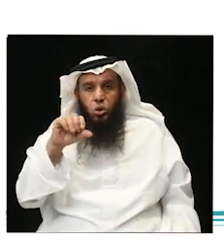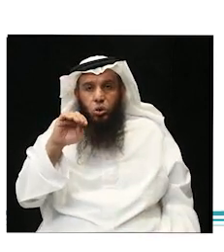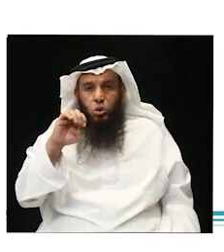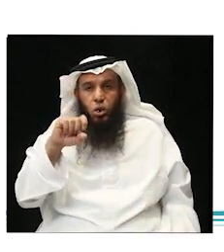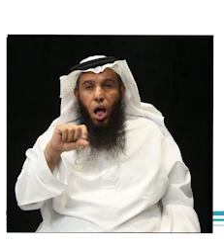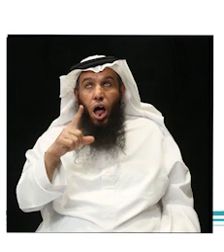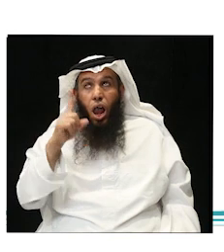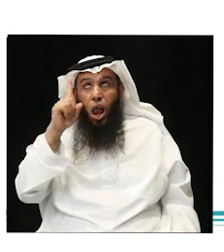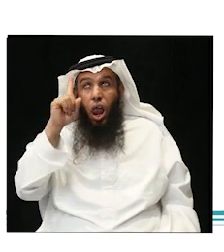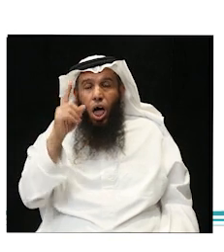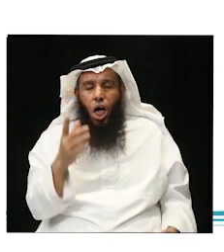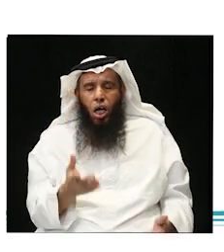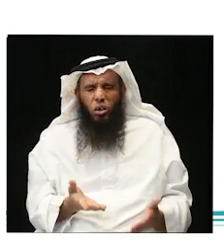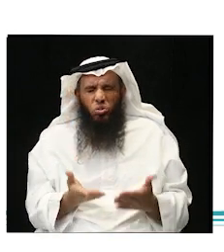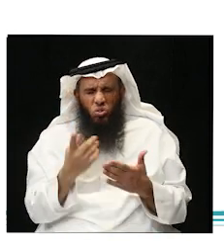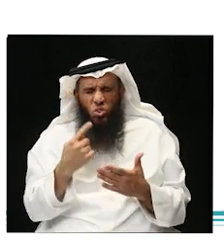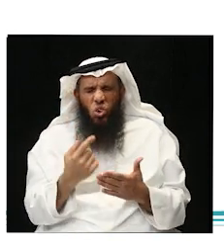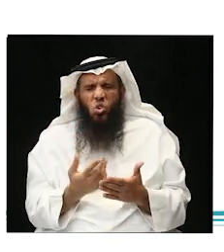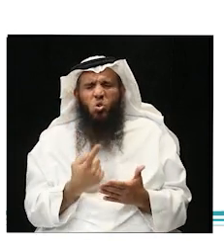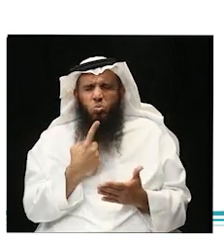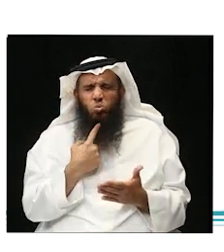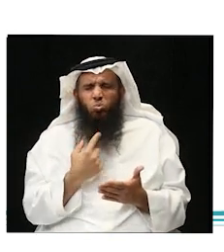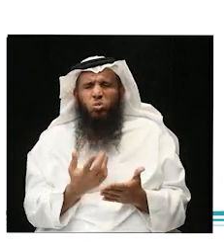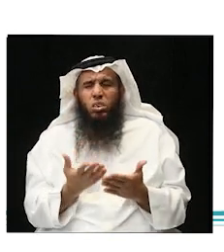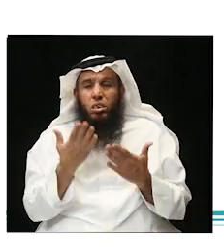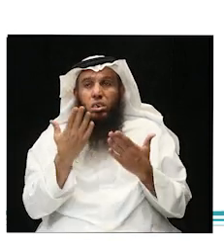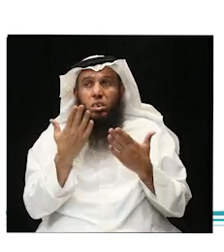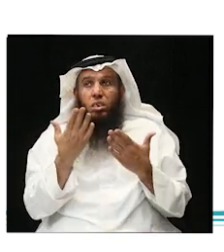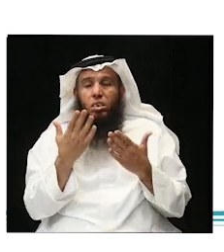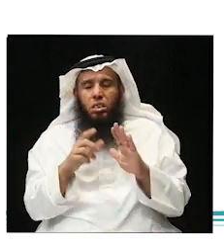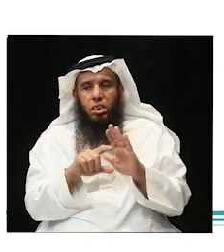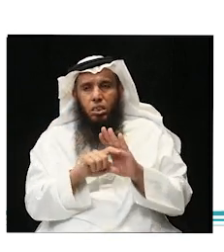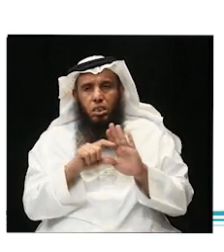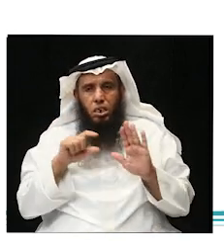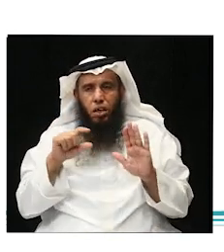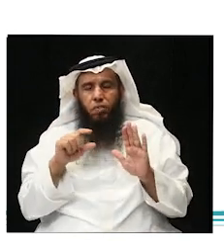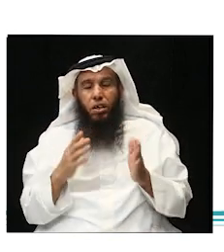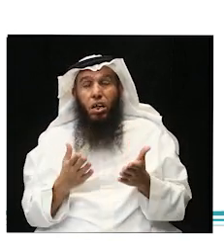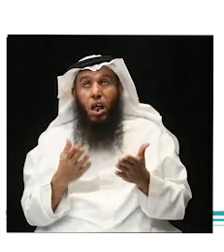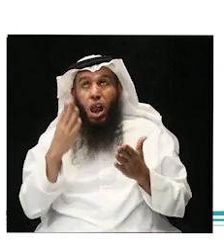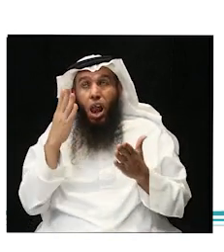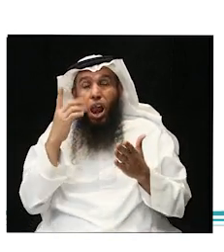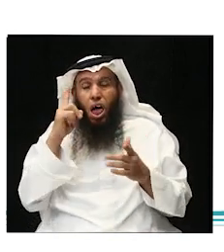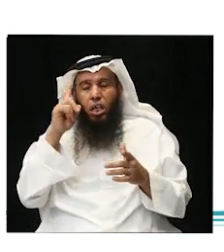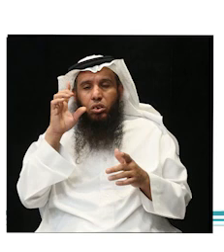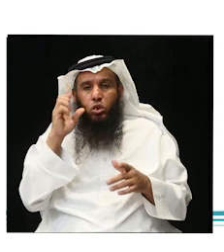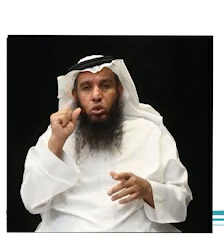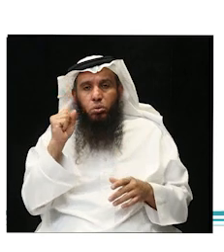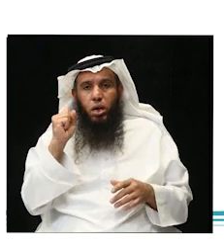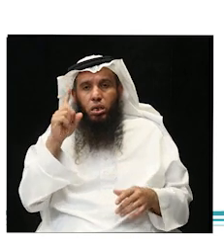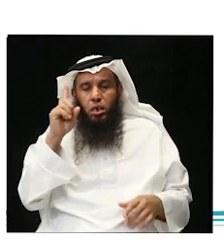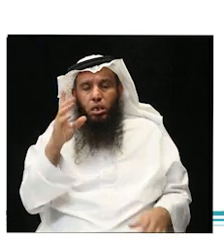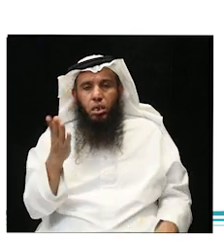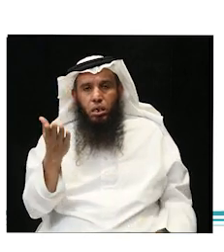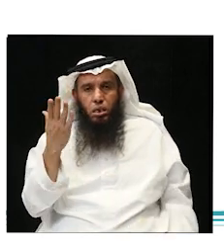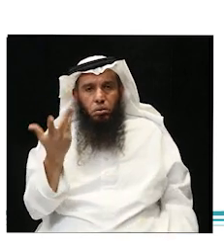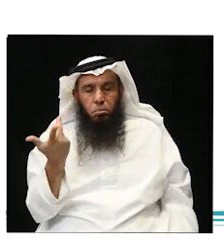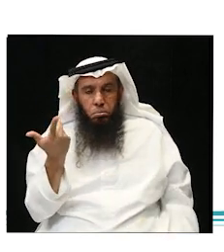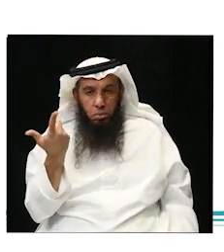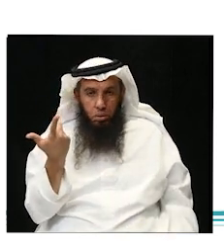غيرها، أو دفع مضرة: يا ربي يعني اكفيني شر كورونا، أو اكفيني أي